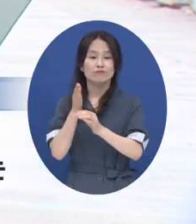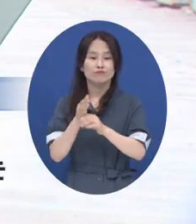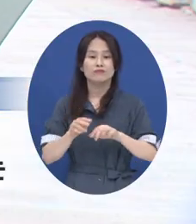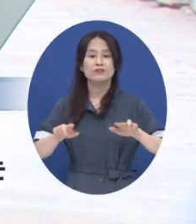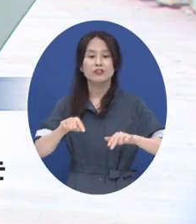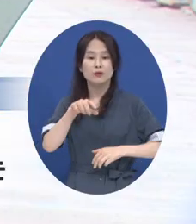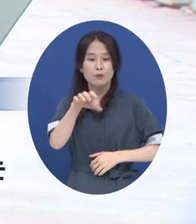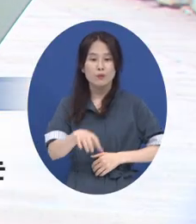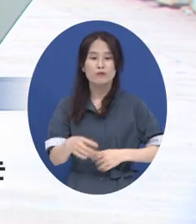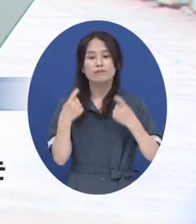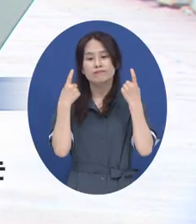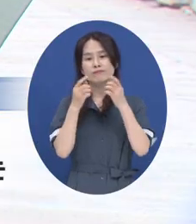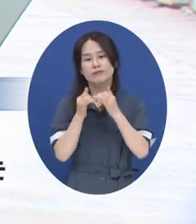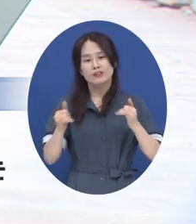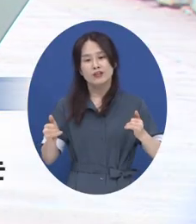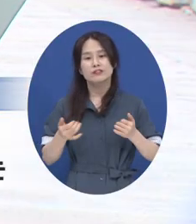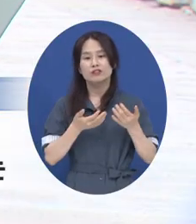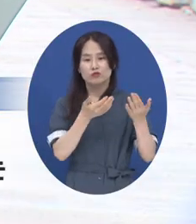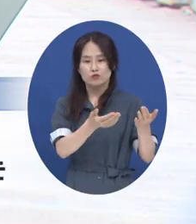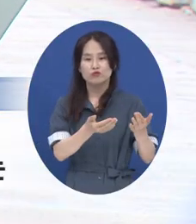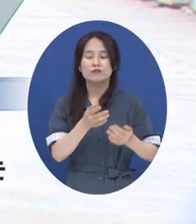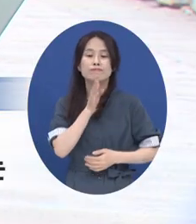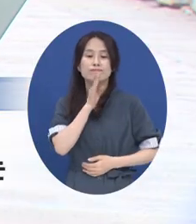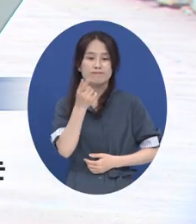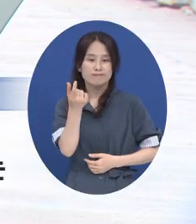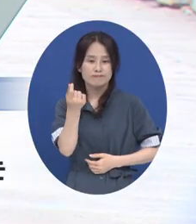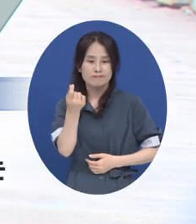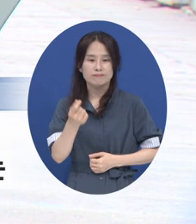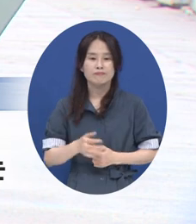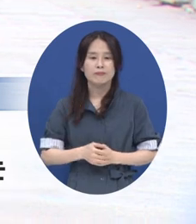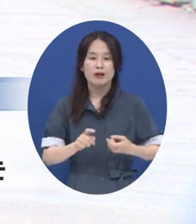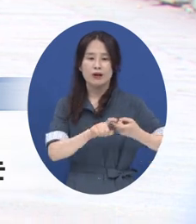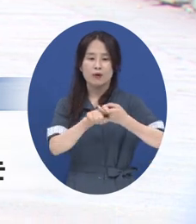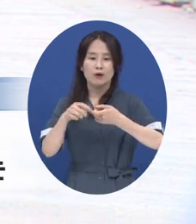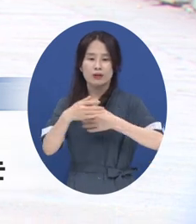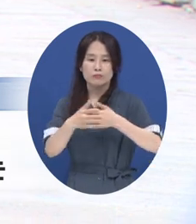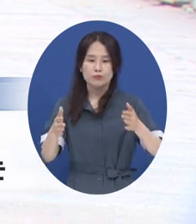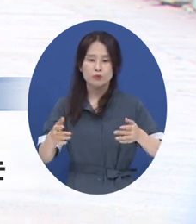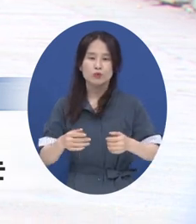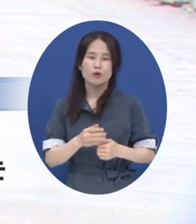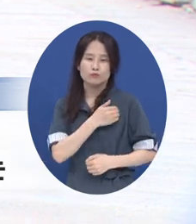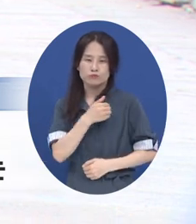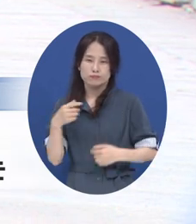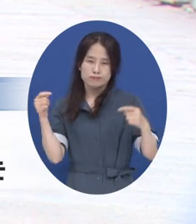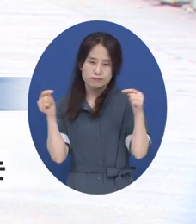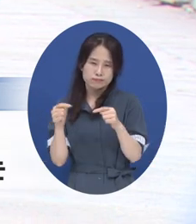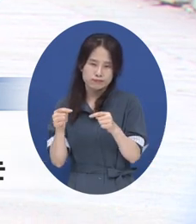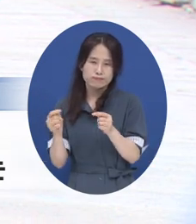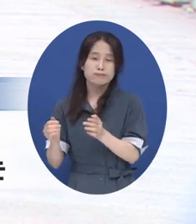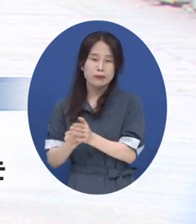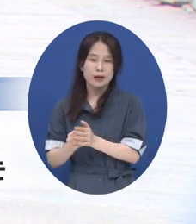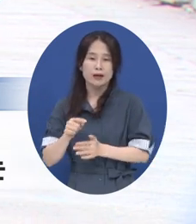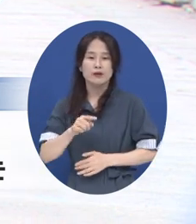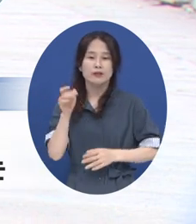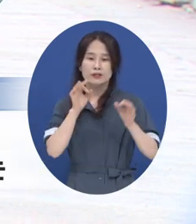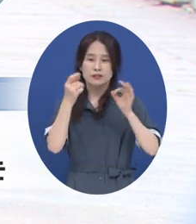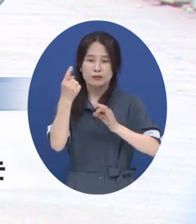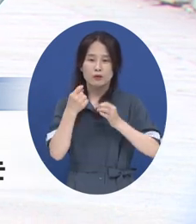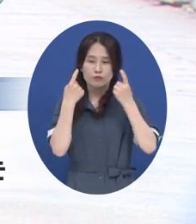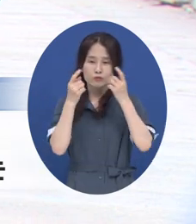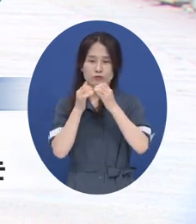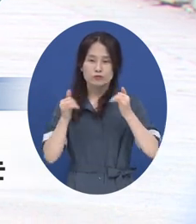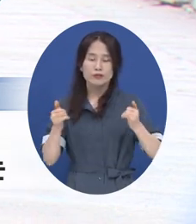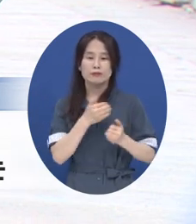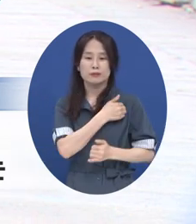이제는 이 공간은 우리 관광객들한테 내주는 게 맞다라고 생각을 합니다. 관계부서하고 충분히 협의를 해서